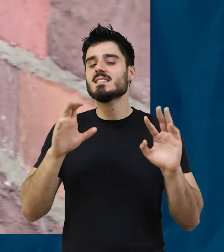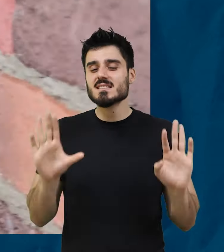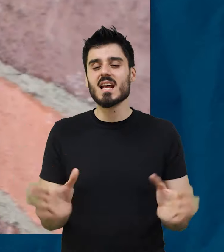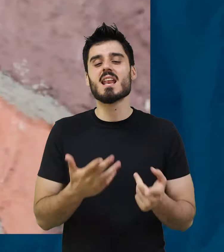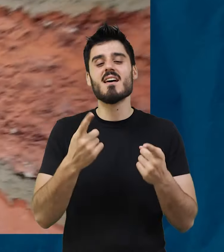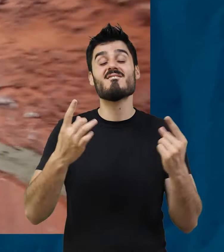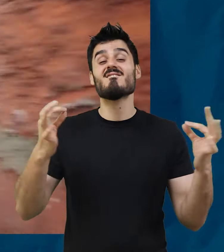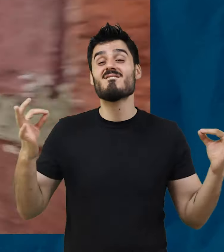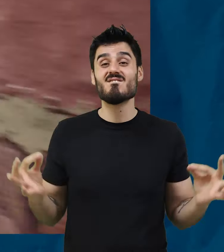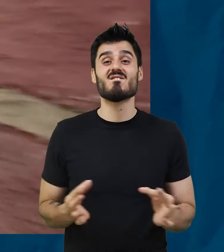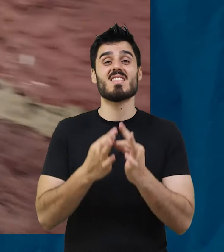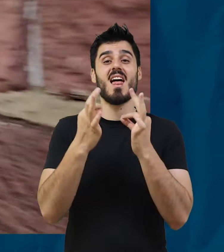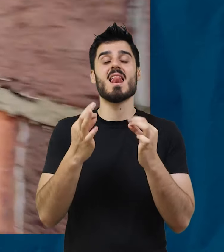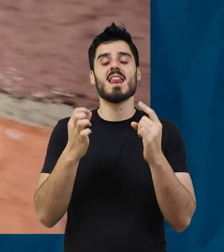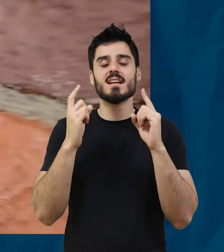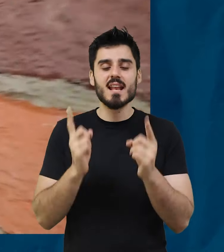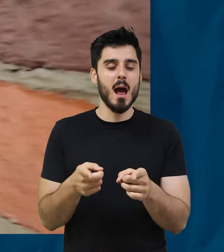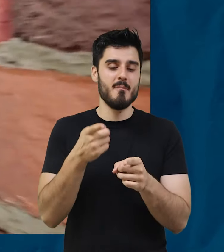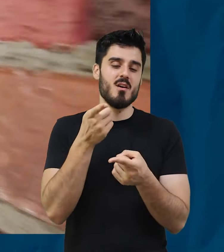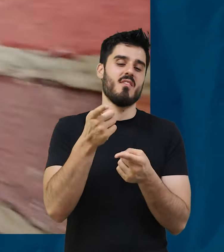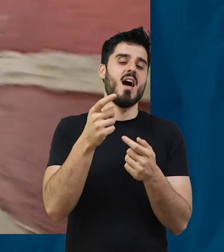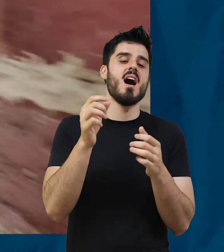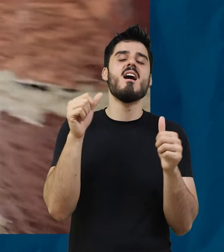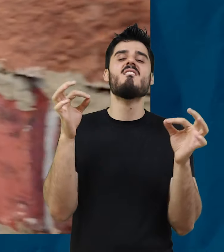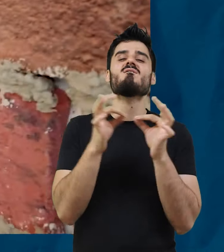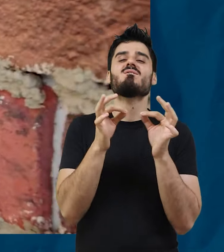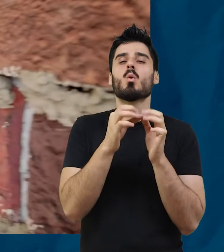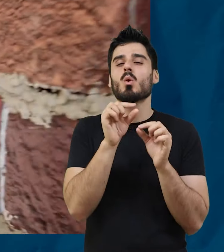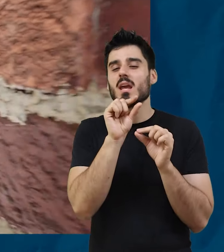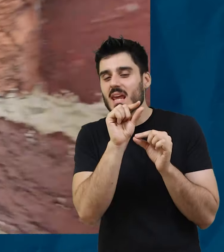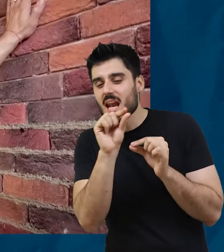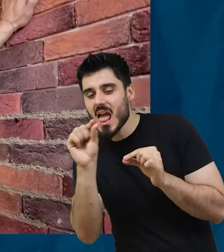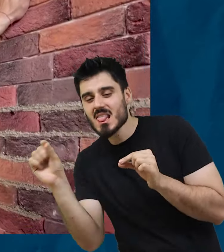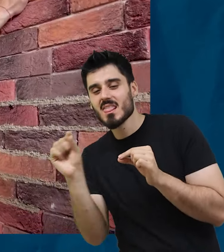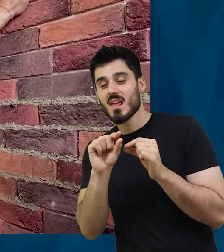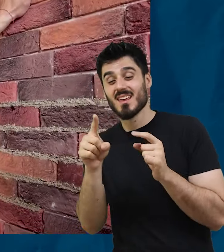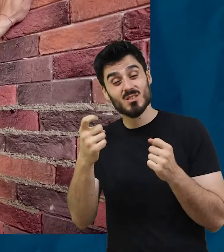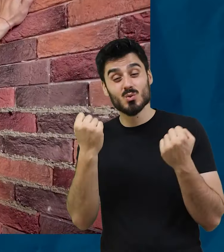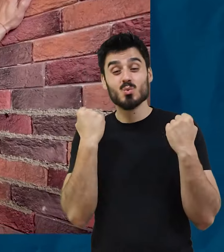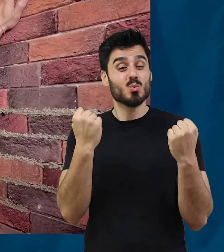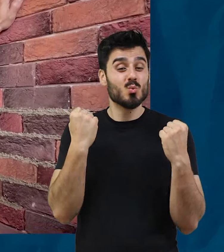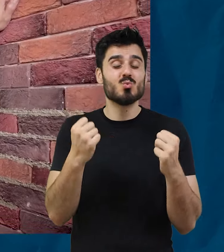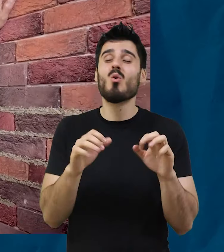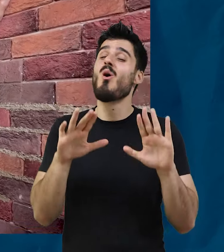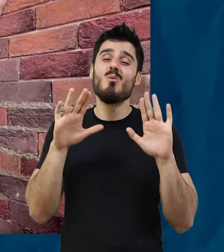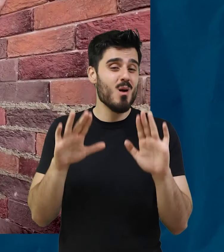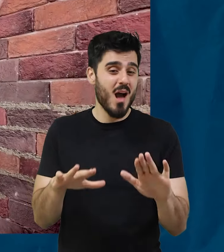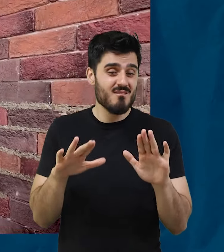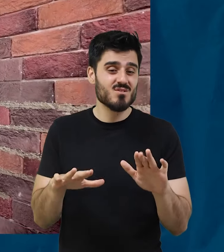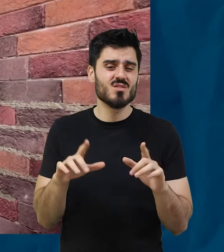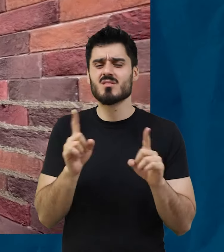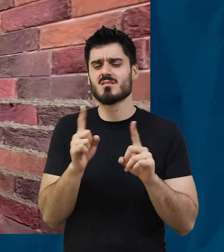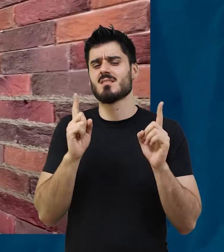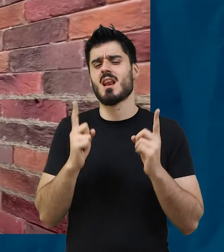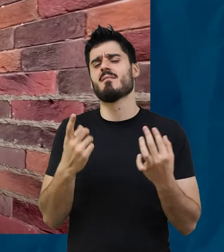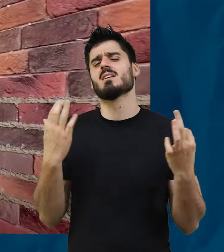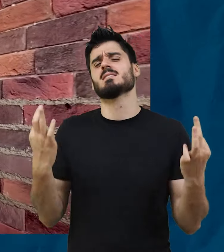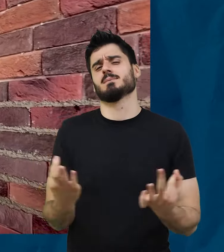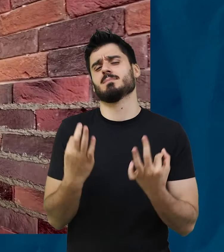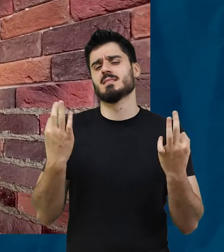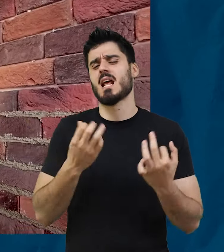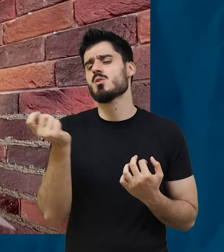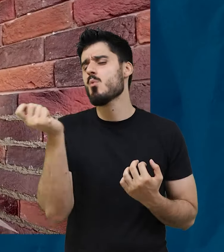това, финалът е именно ето това фугиране, което правим. То е трудно, то е бавно, не изисква някакви